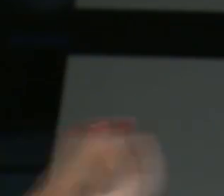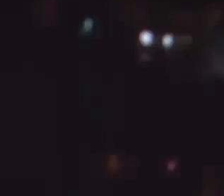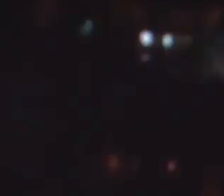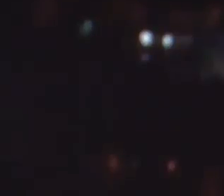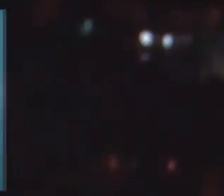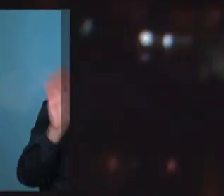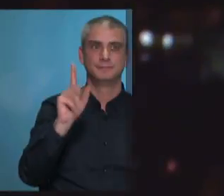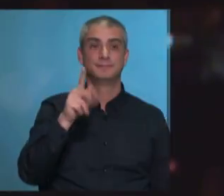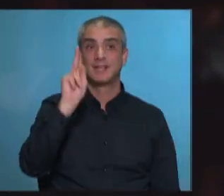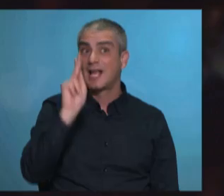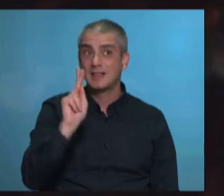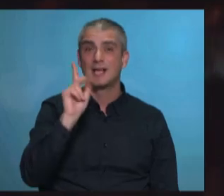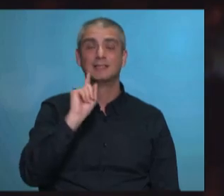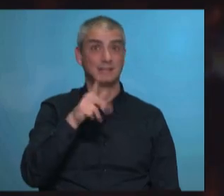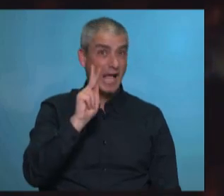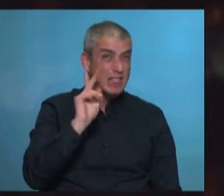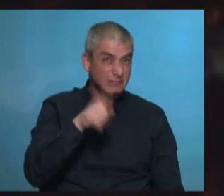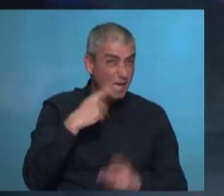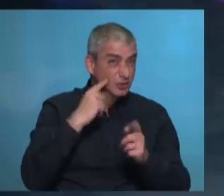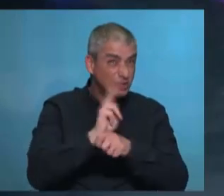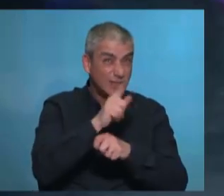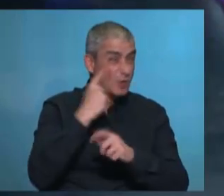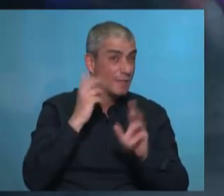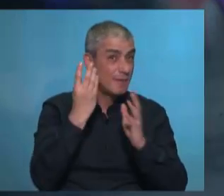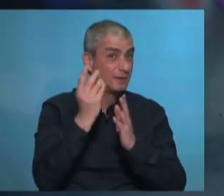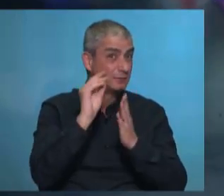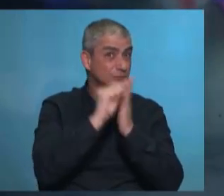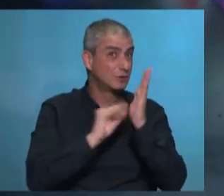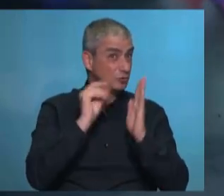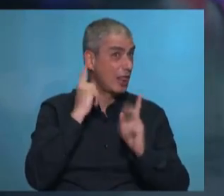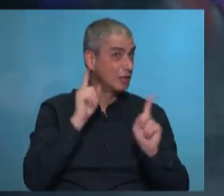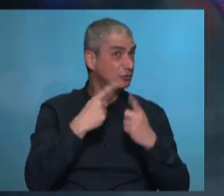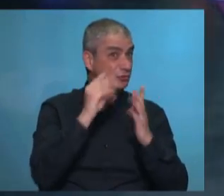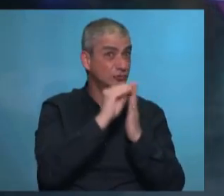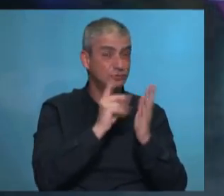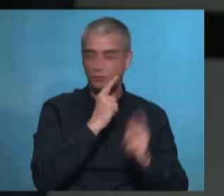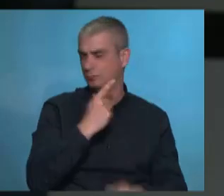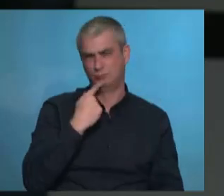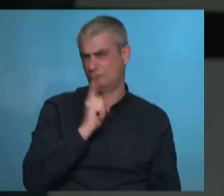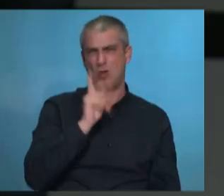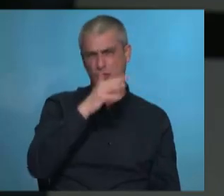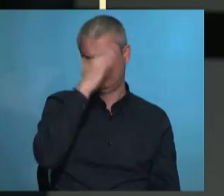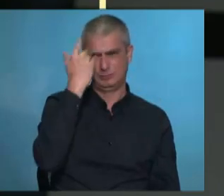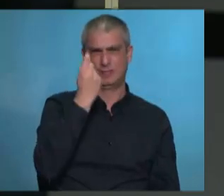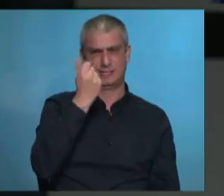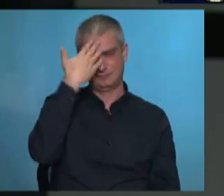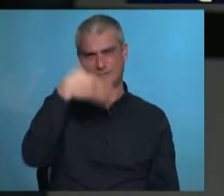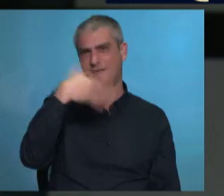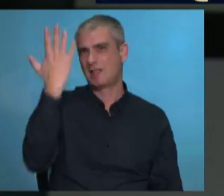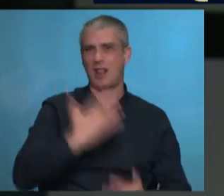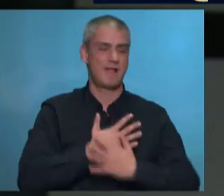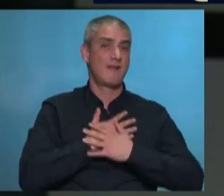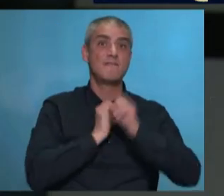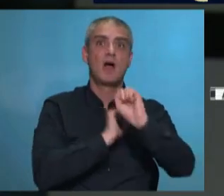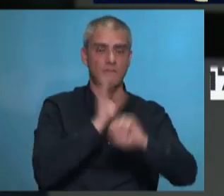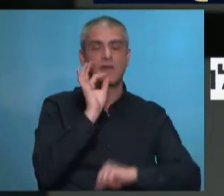ווסט צריכים שיזייפו בשבילם נתוני השמעה. כנראה שלא. יש להם הרי מספיק כסף ותהילה ואהבה ואהדה, אבל